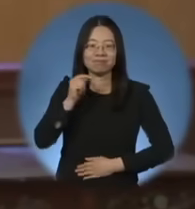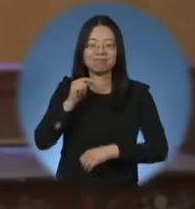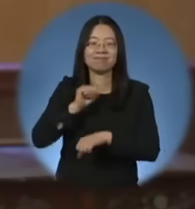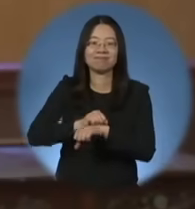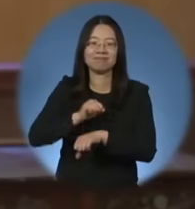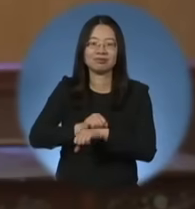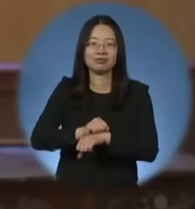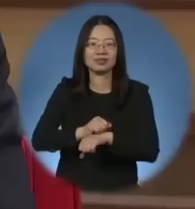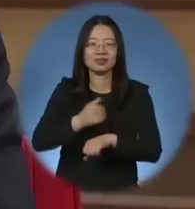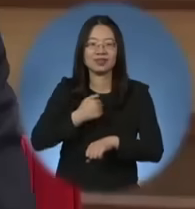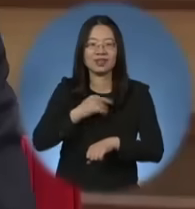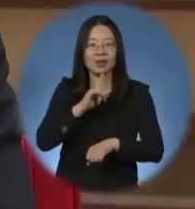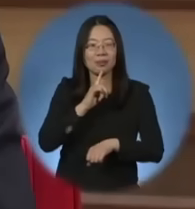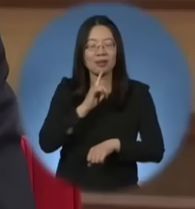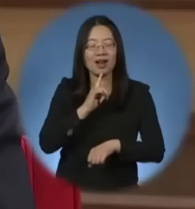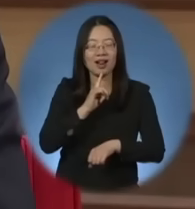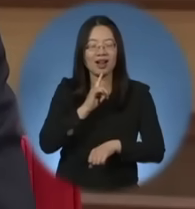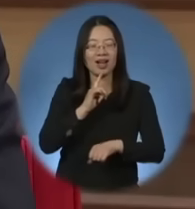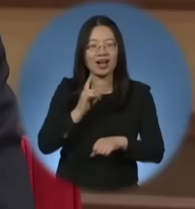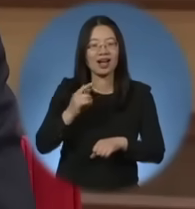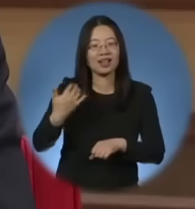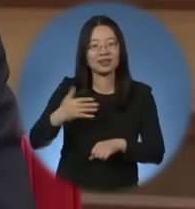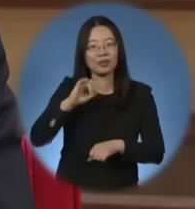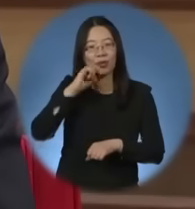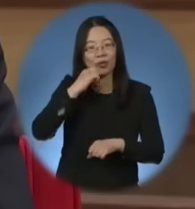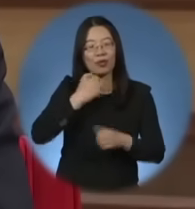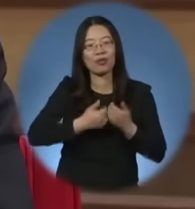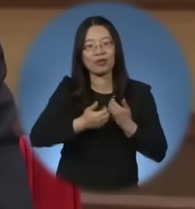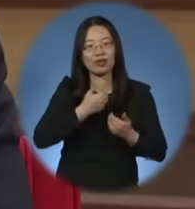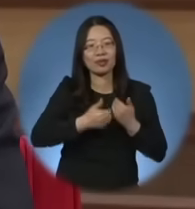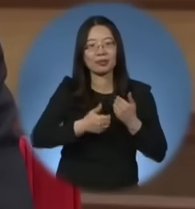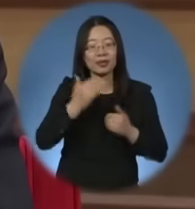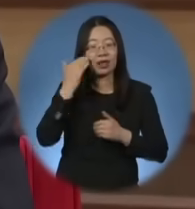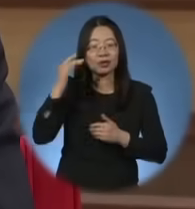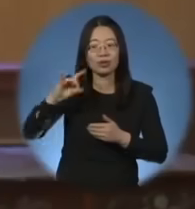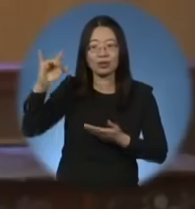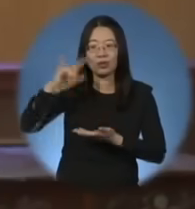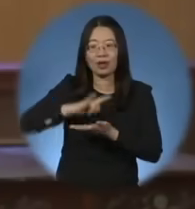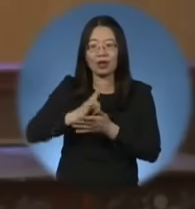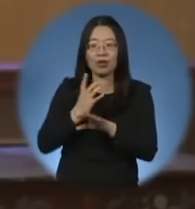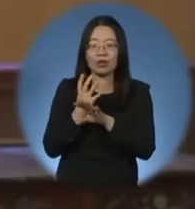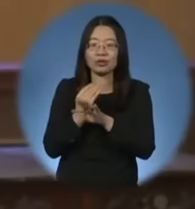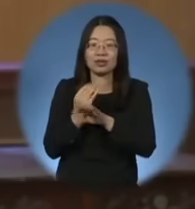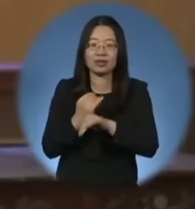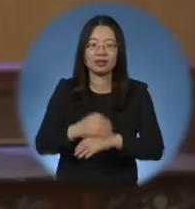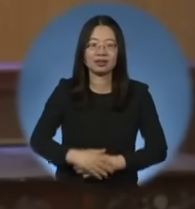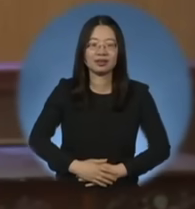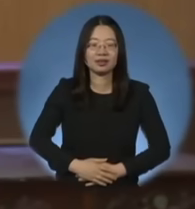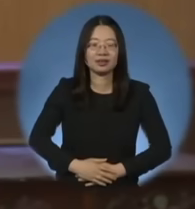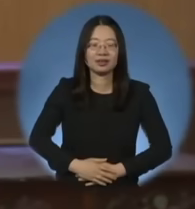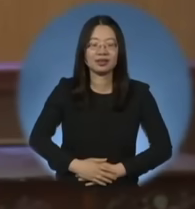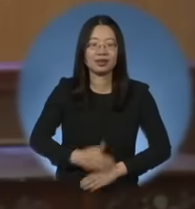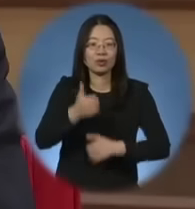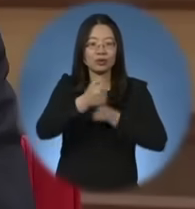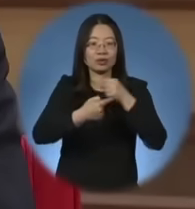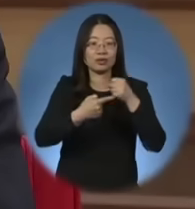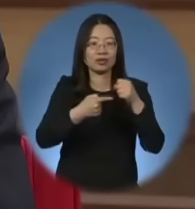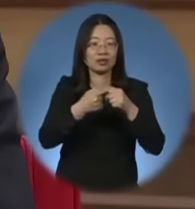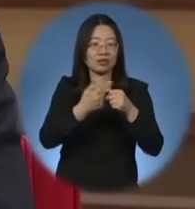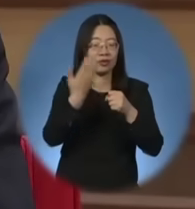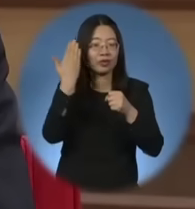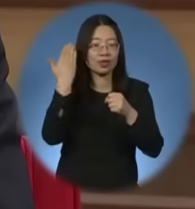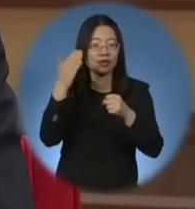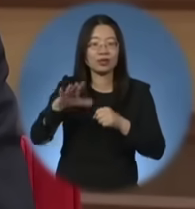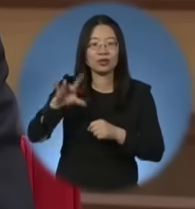잘하시고 아 못하는 말이 좀 많습니다 어색합니다 네 한국에 처음 오신 건 언제입니까 이제 51년